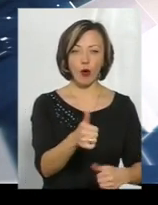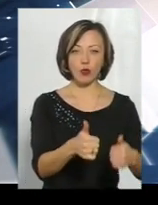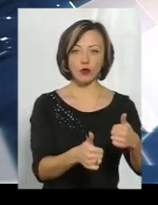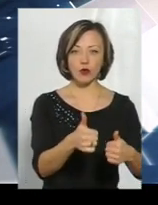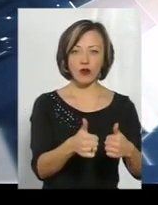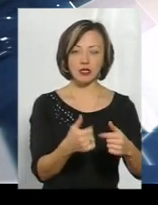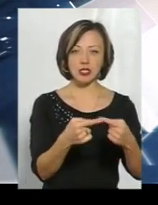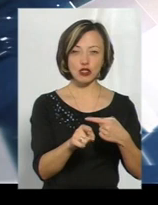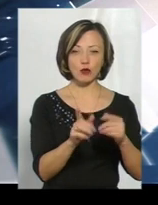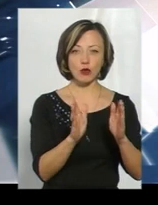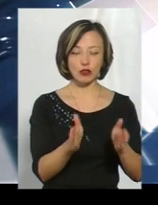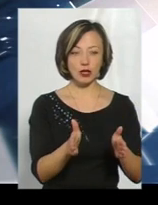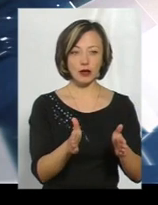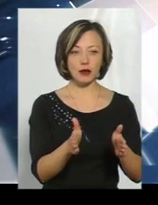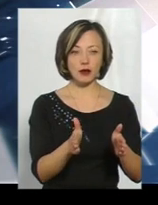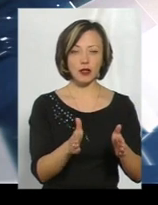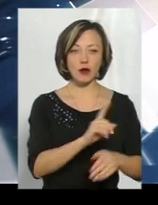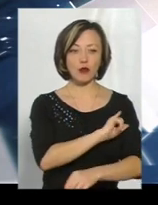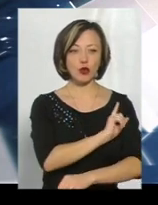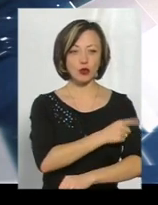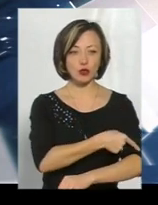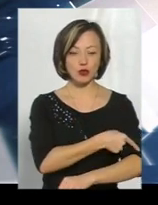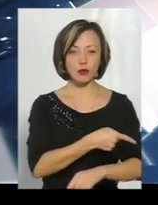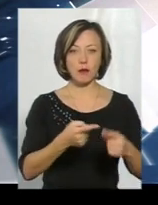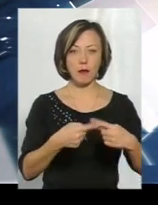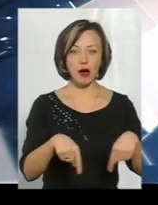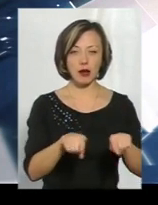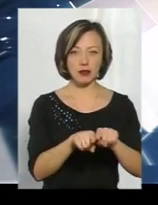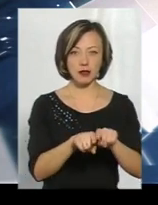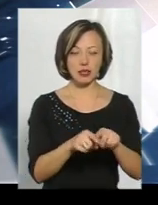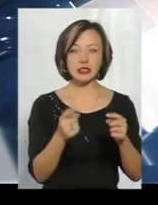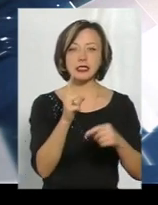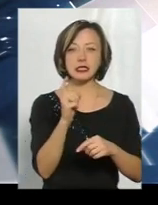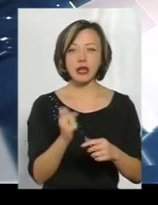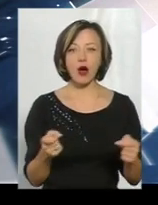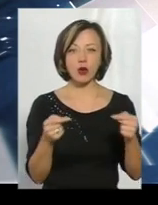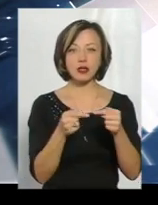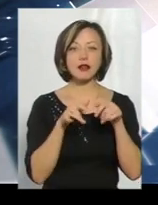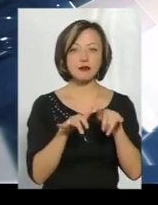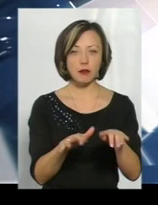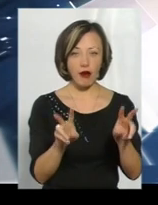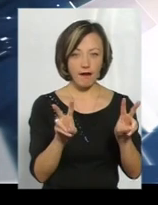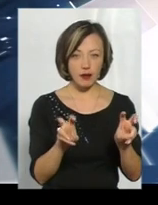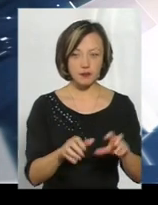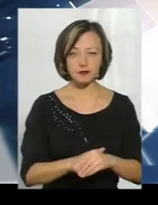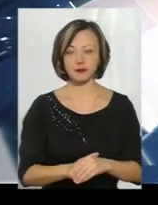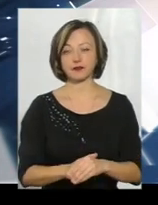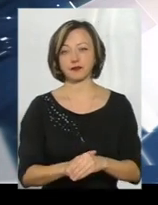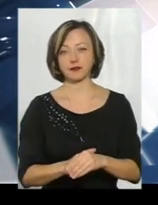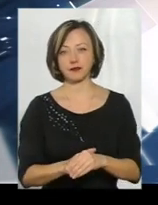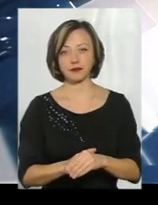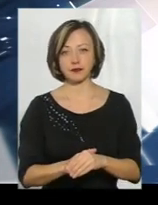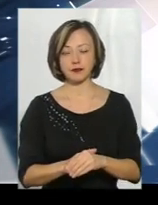конкурувати з іншими буде досить потужно партія за конкретні справи. От.